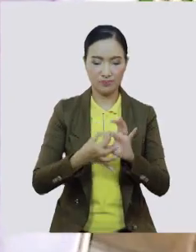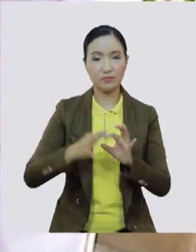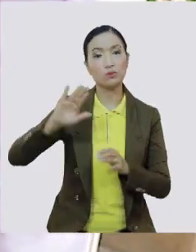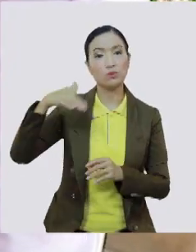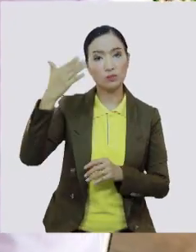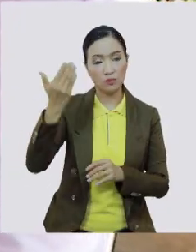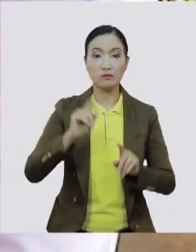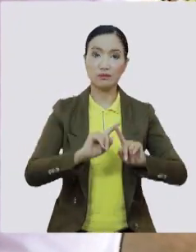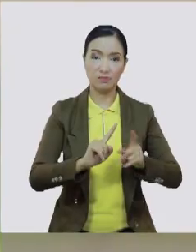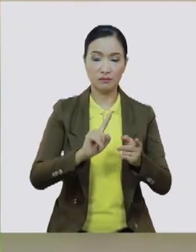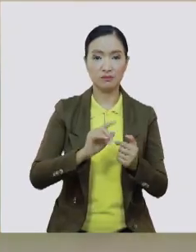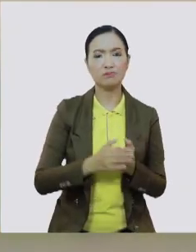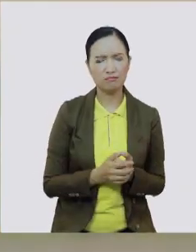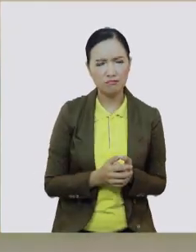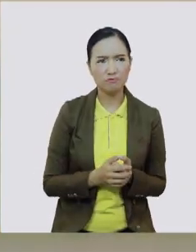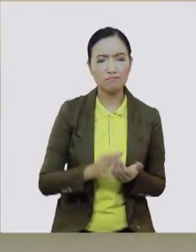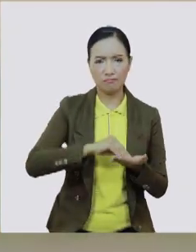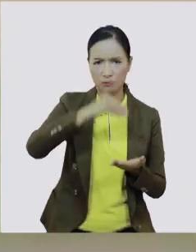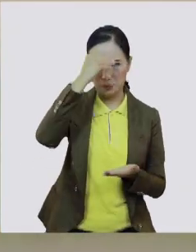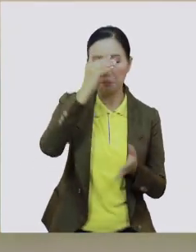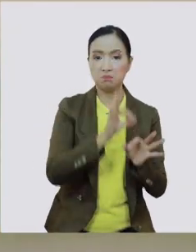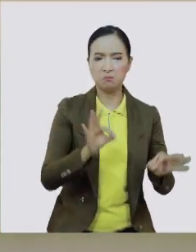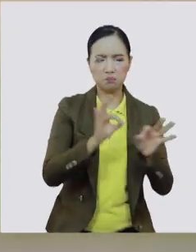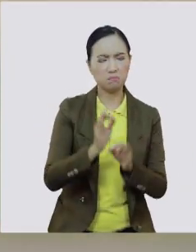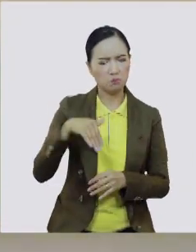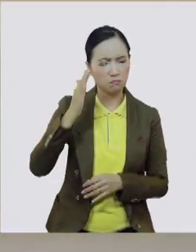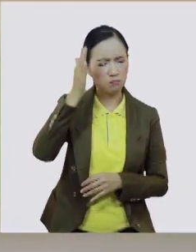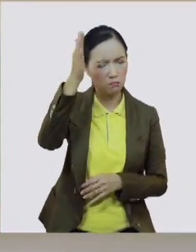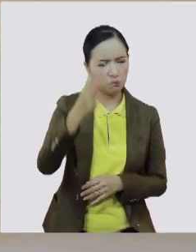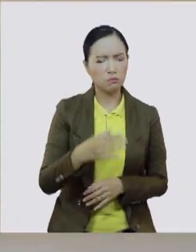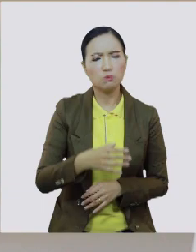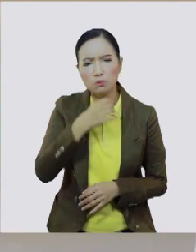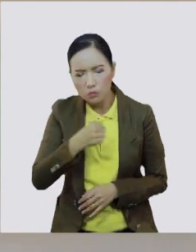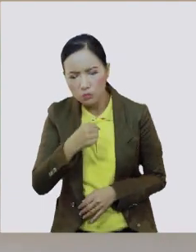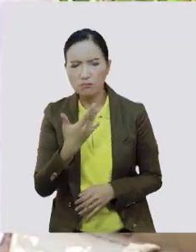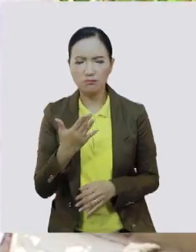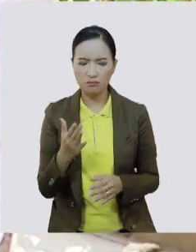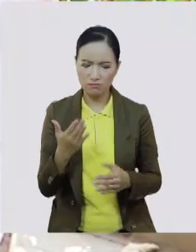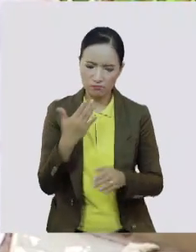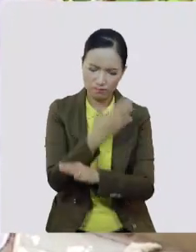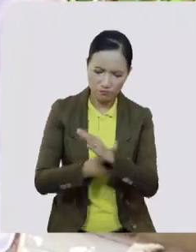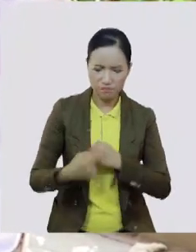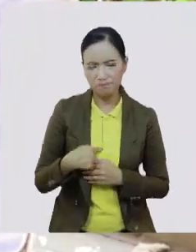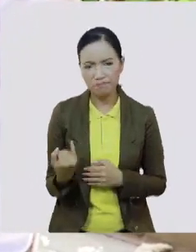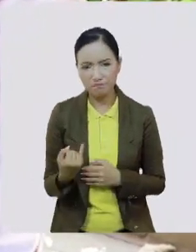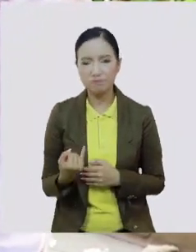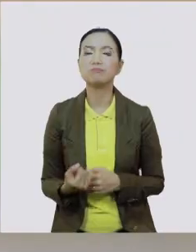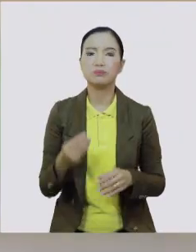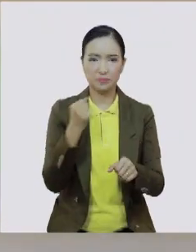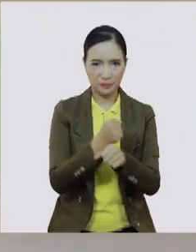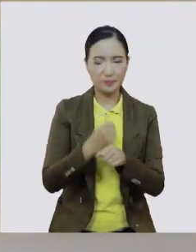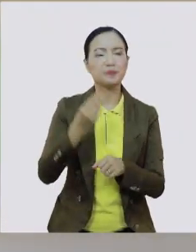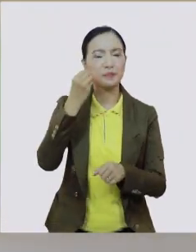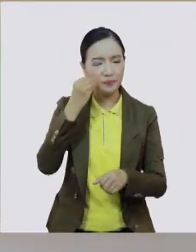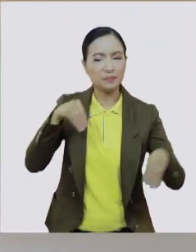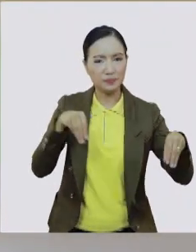ก็เลยขอเลือกทางด้านการกีฬาแต่ว่าถ้าสมมติเมื่อไหร่ที่ร่างกายเราไม่ไหววันนึงเรามีโอกาสได้ทำงานสถานที่แถวๆใกล้บ้านเนี่ยค่ะ